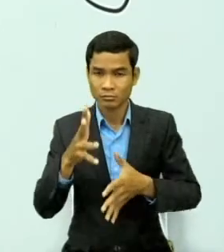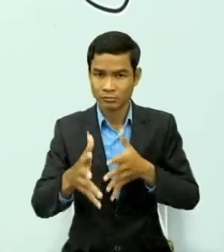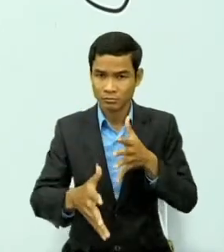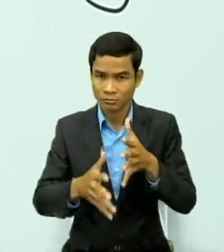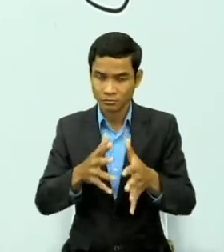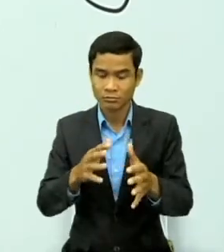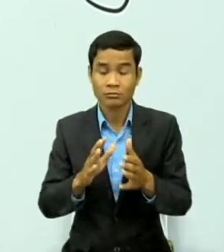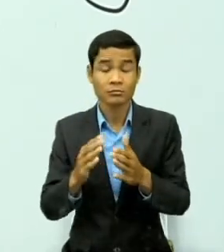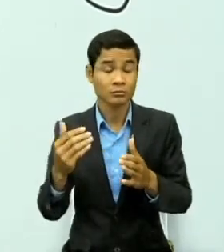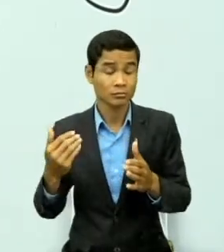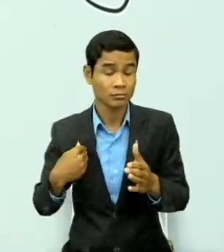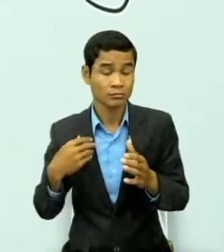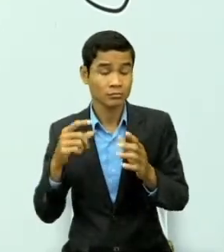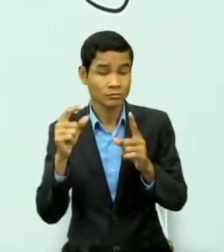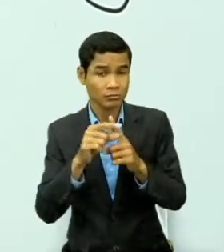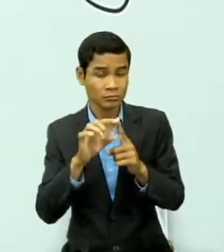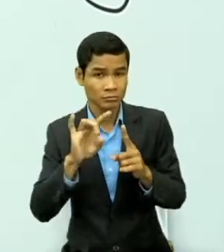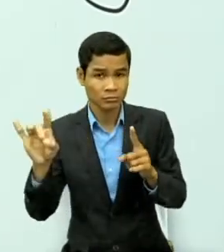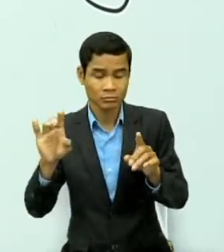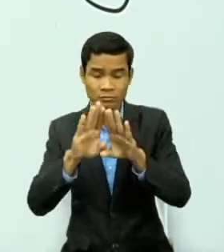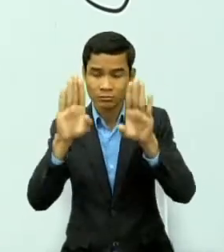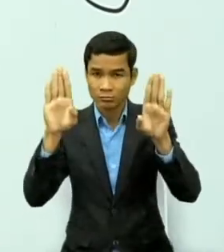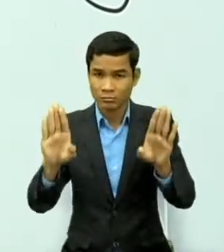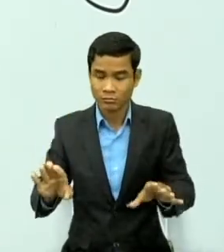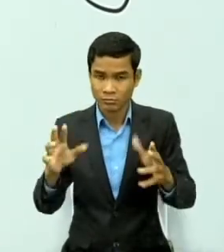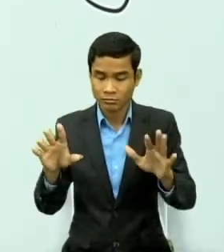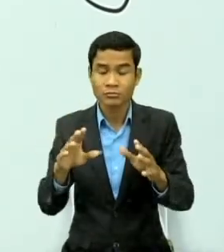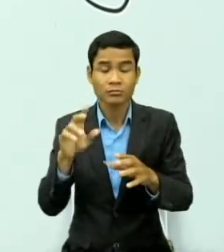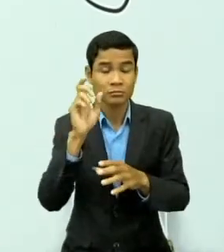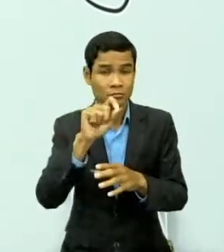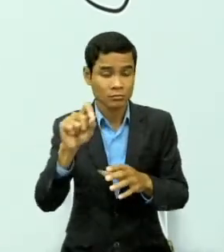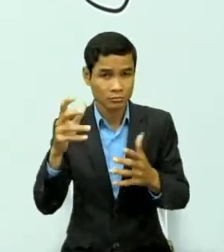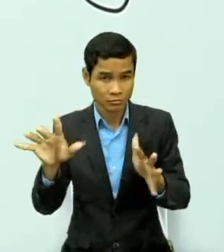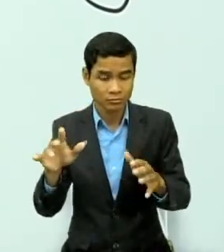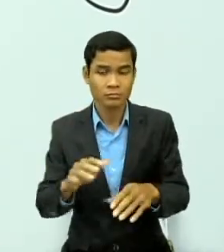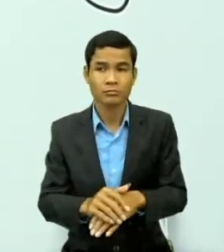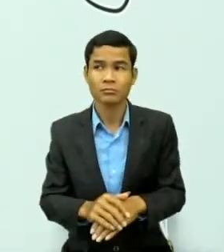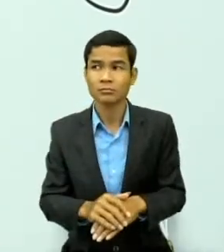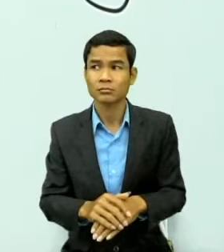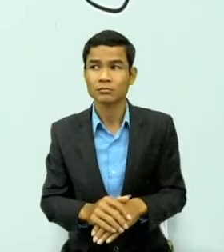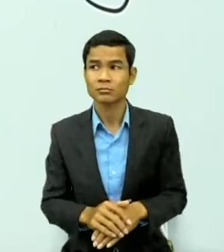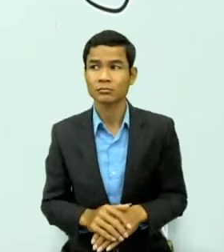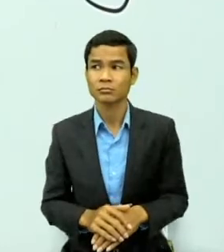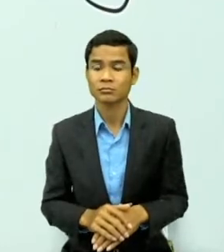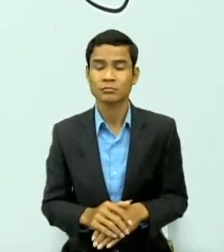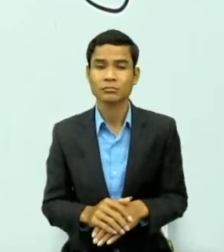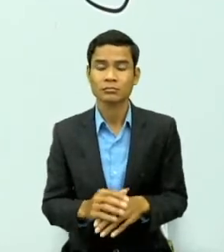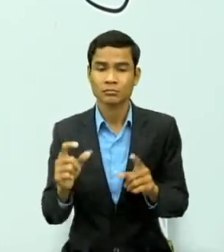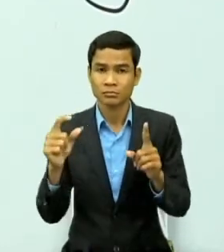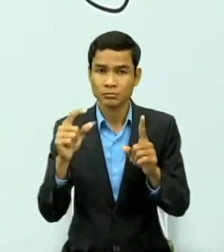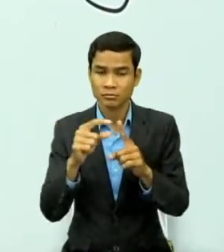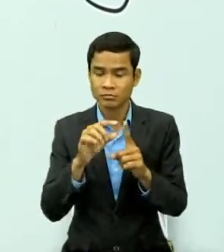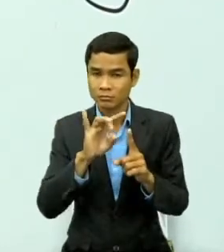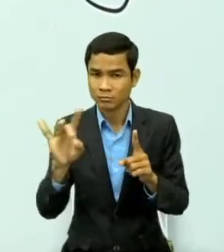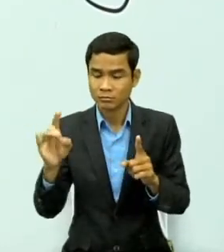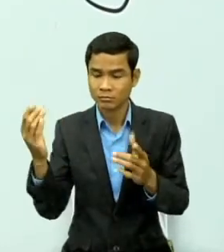ចាអានព្យាង្គនៅលើក្តារខៀនរួចហើយឥឡូវកូនសាក់អានចាអានព្យាង្គម្ដង